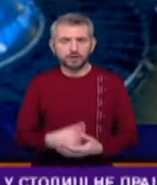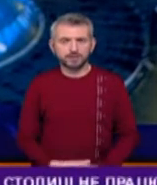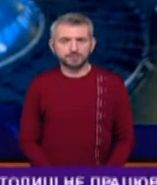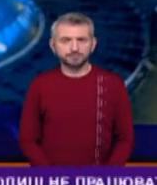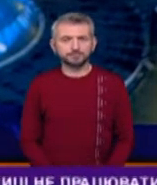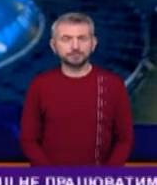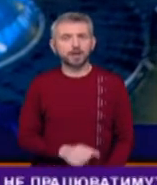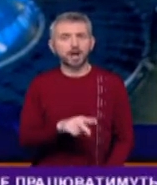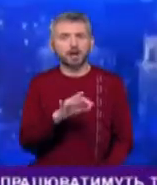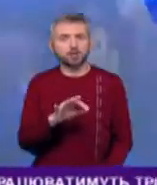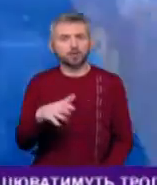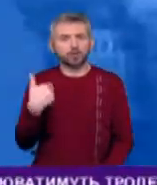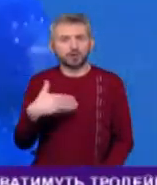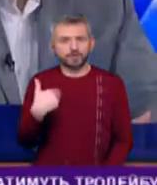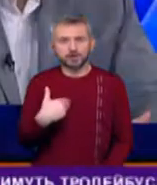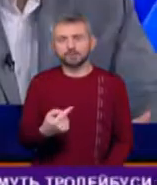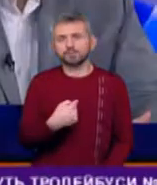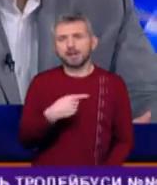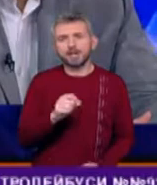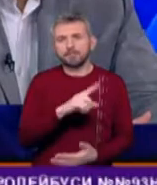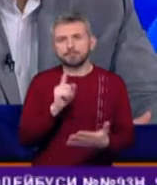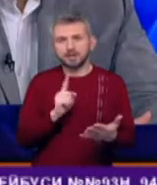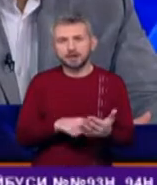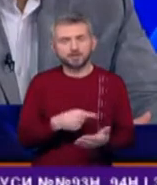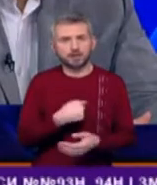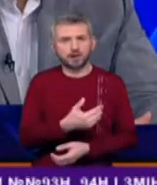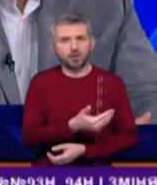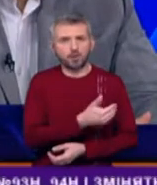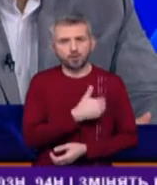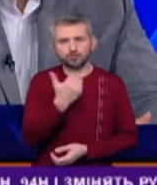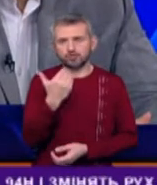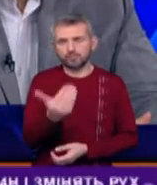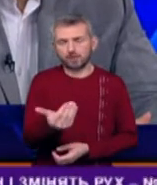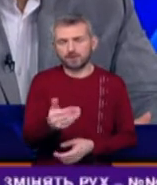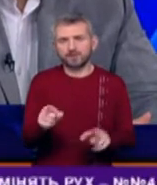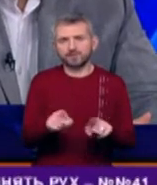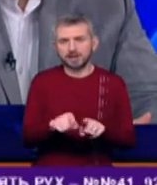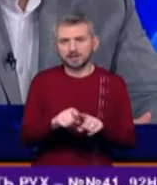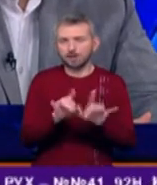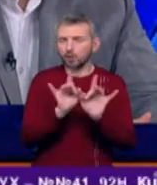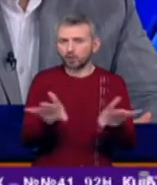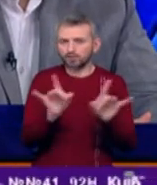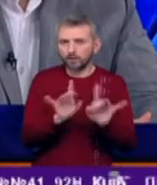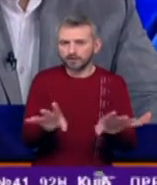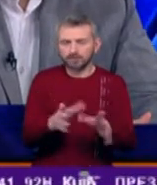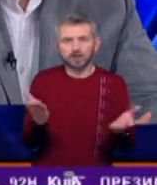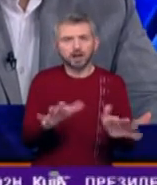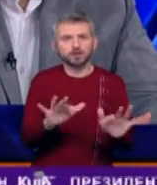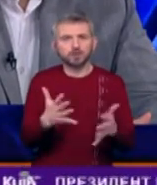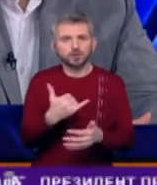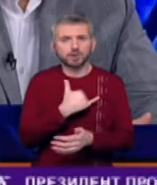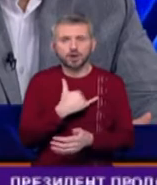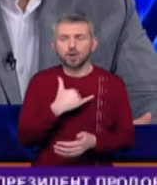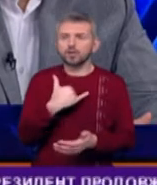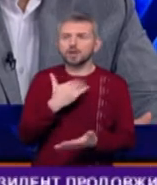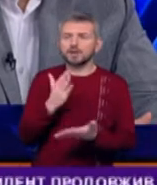вечір. Алло, добрий вечір. У мене питання. Я хочу вам все-таки розповісти, яка ситуація у людей. У нас є